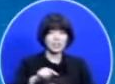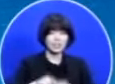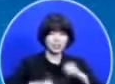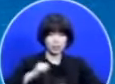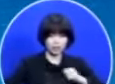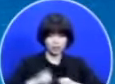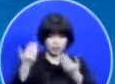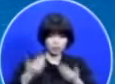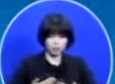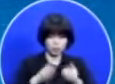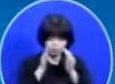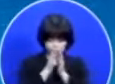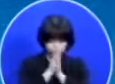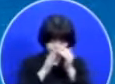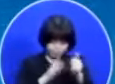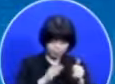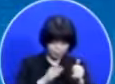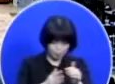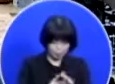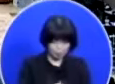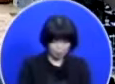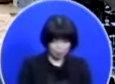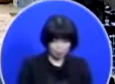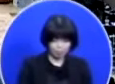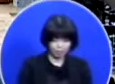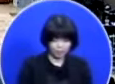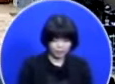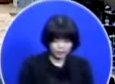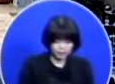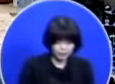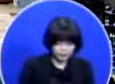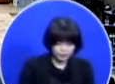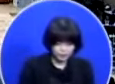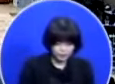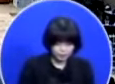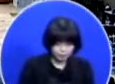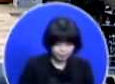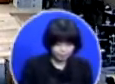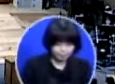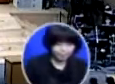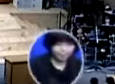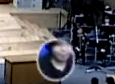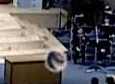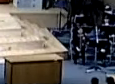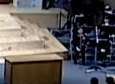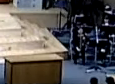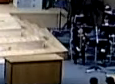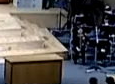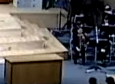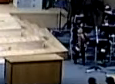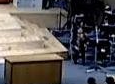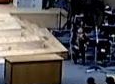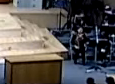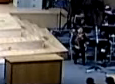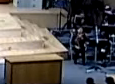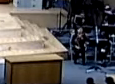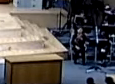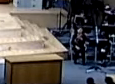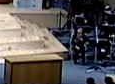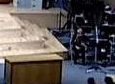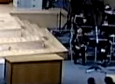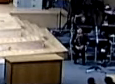주옵소서 기도합시다 은혜와 사랑에 충만하신 하나님 놀라 우선 하나님의 은혜를 감사 중 안하시고 역사하시는 주